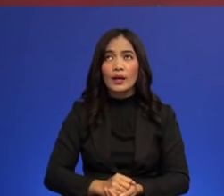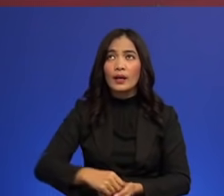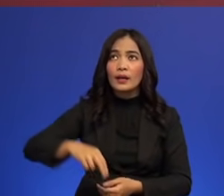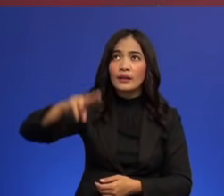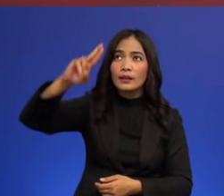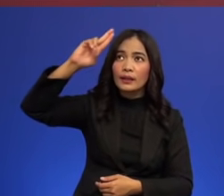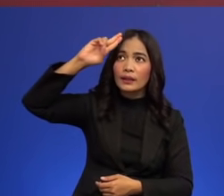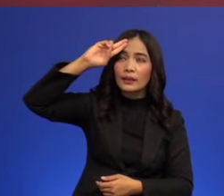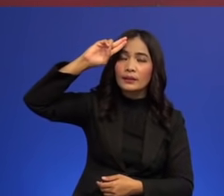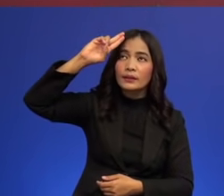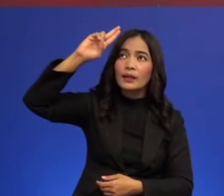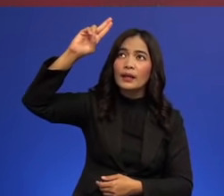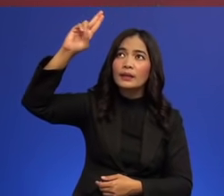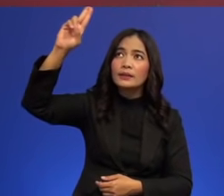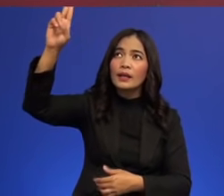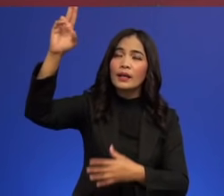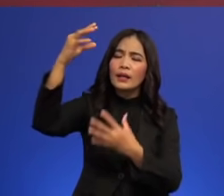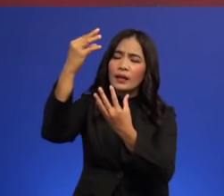Tuhan